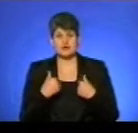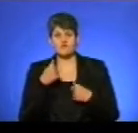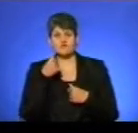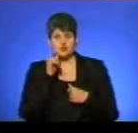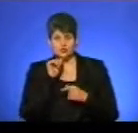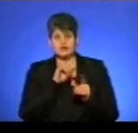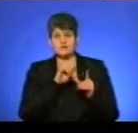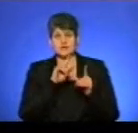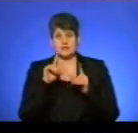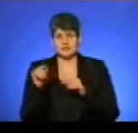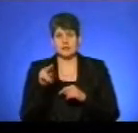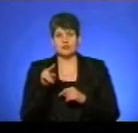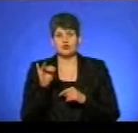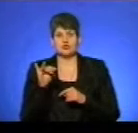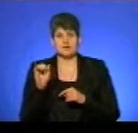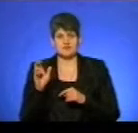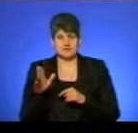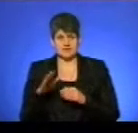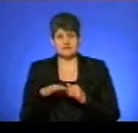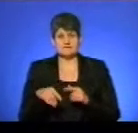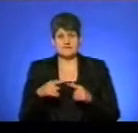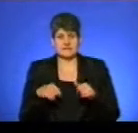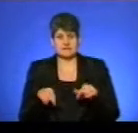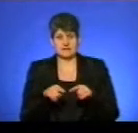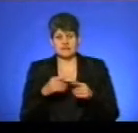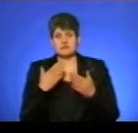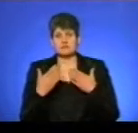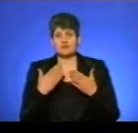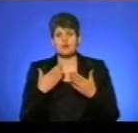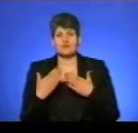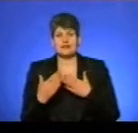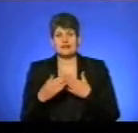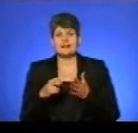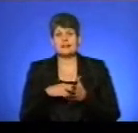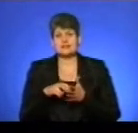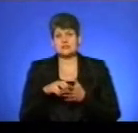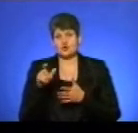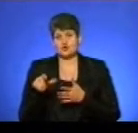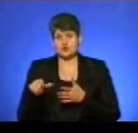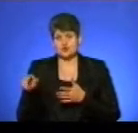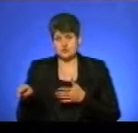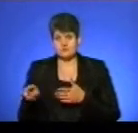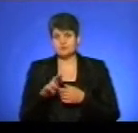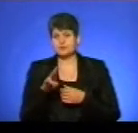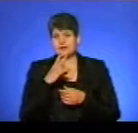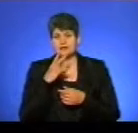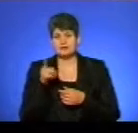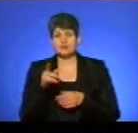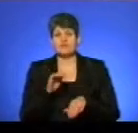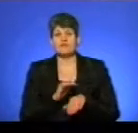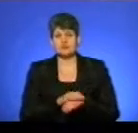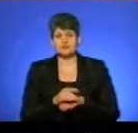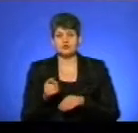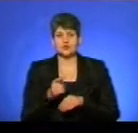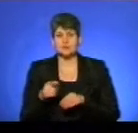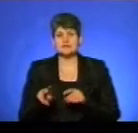вчора відвідувала Почаївське відділення, безпосередньо спілкувалася з листоношами, тому, не дивлячись на той факт, що в